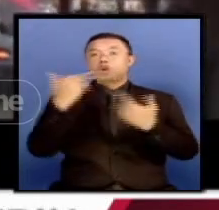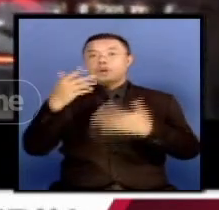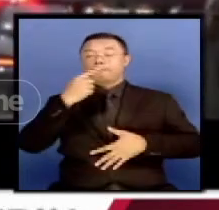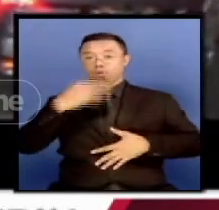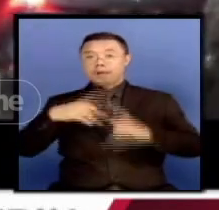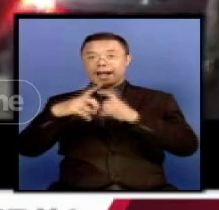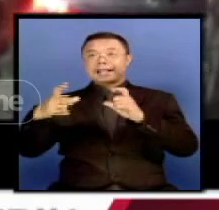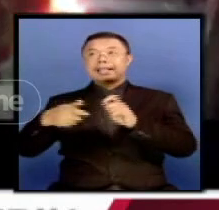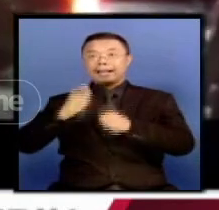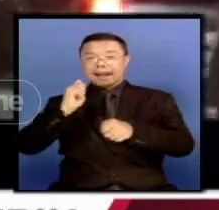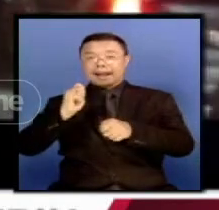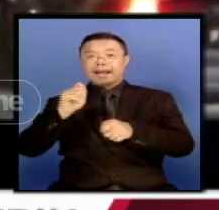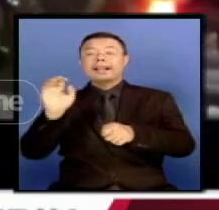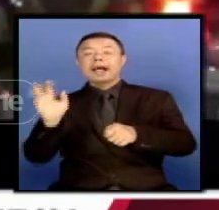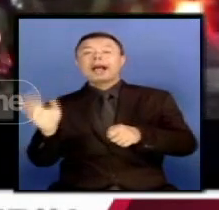memiliki tiket akan